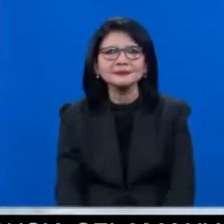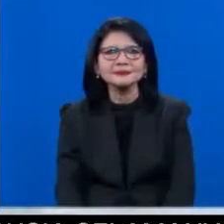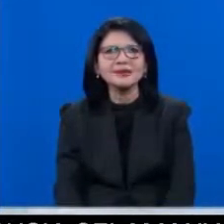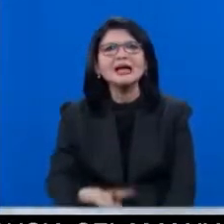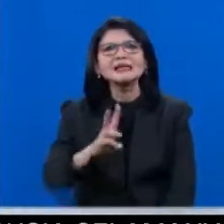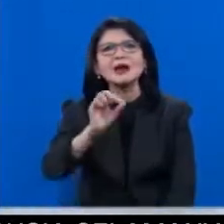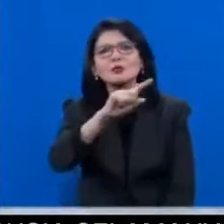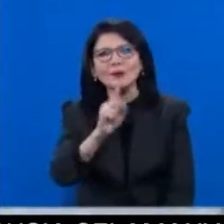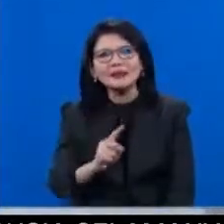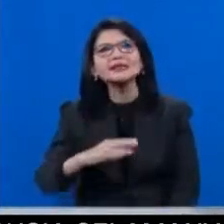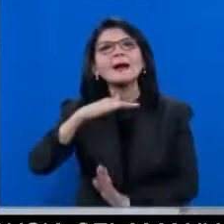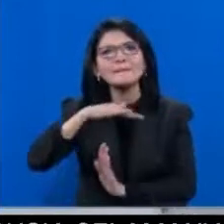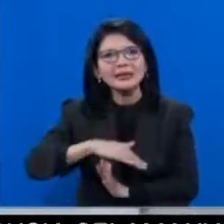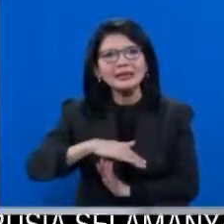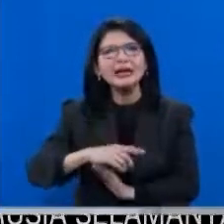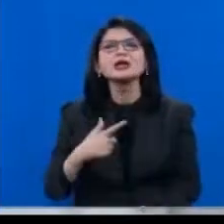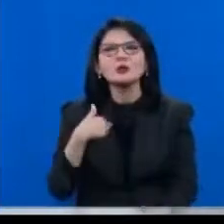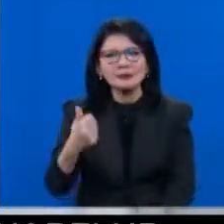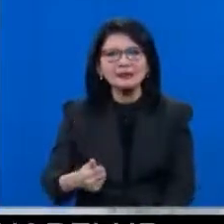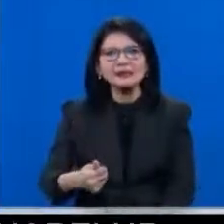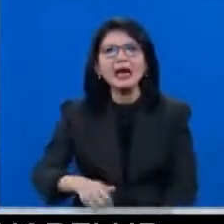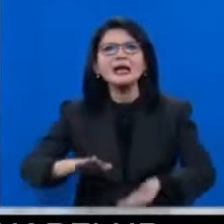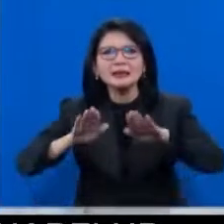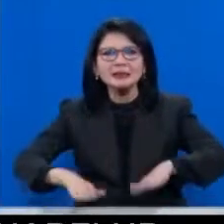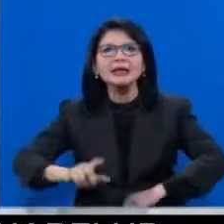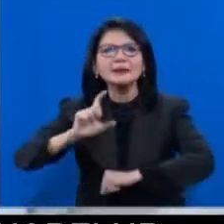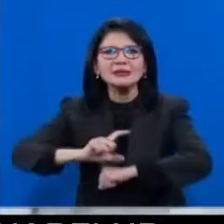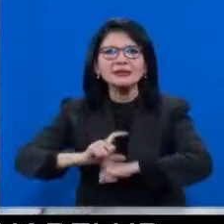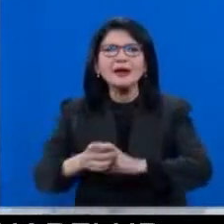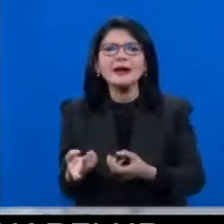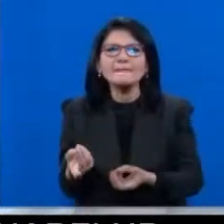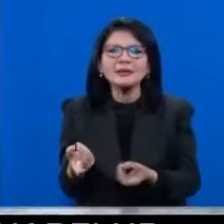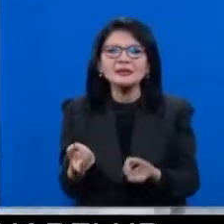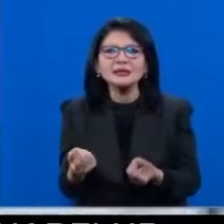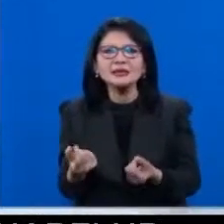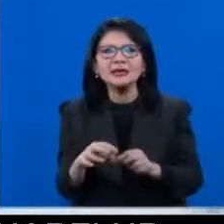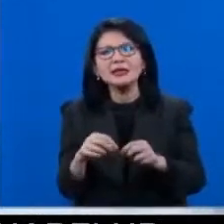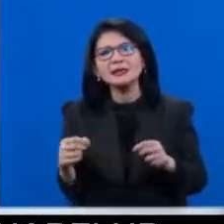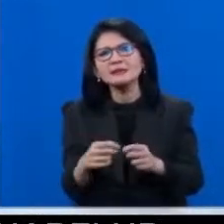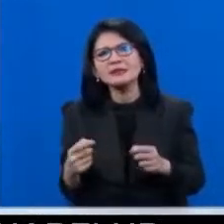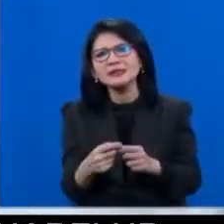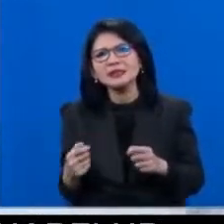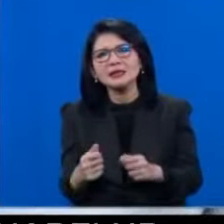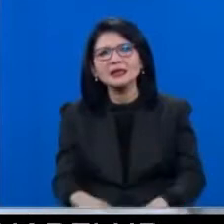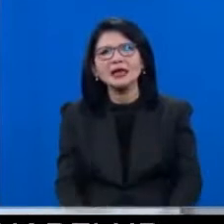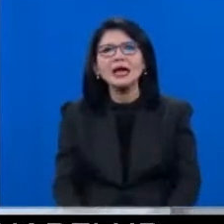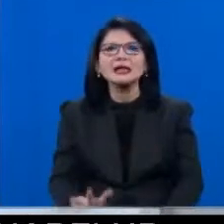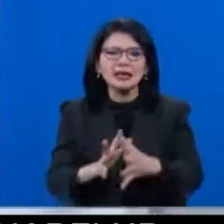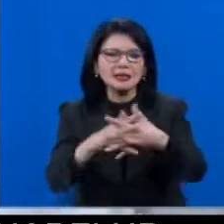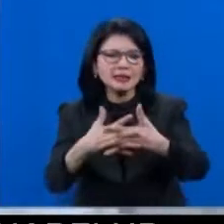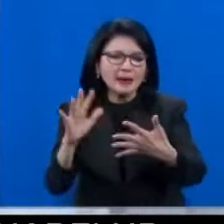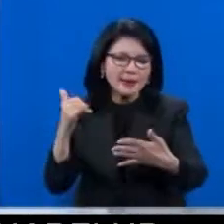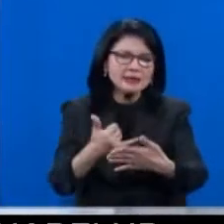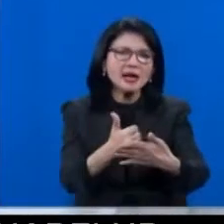healing time, ya kita bisa beriktikaf di masjid dengan berzikir, ya, membaca surat-surat Al-Quran, ya seperti